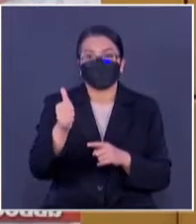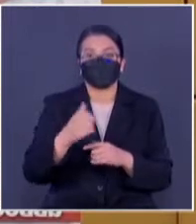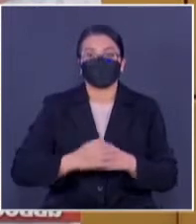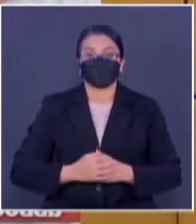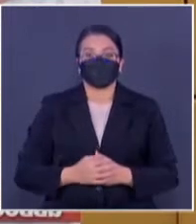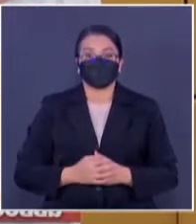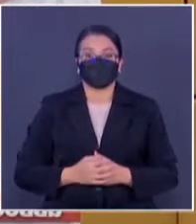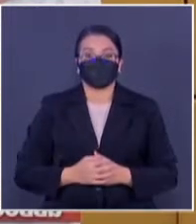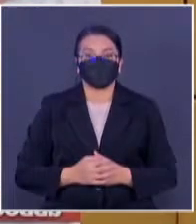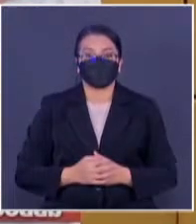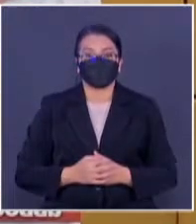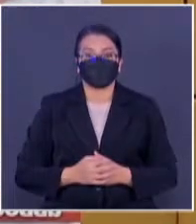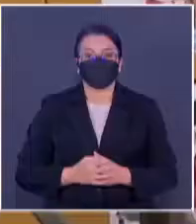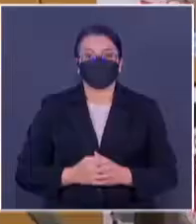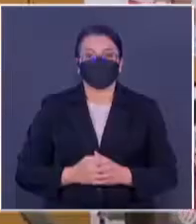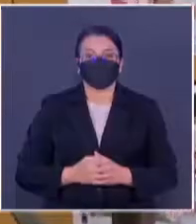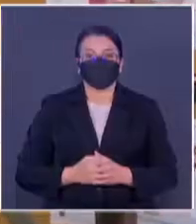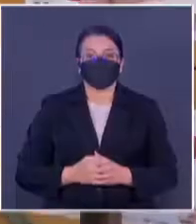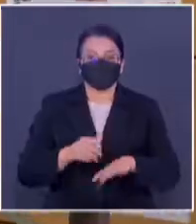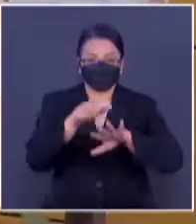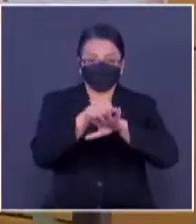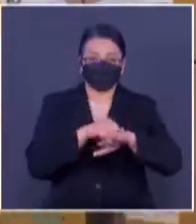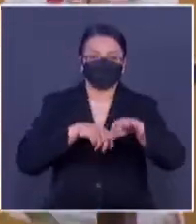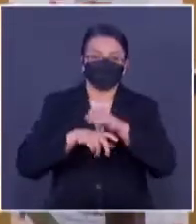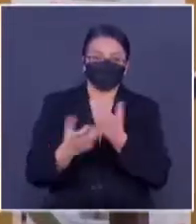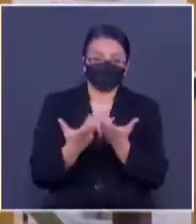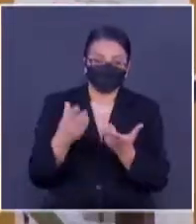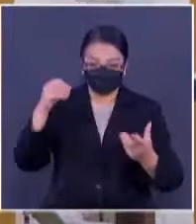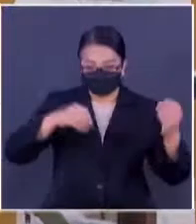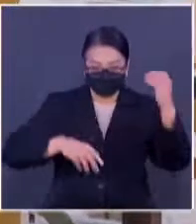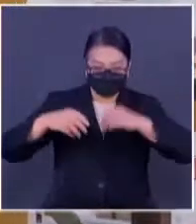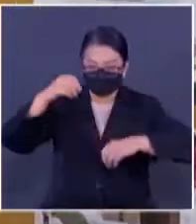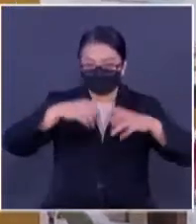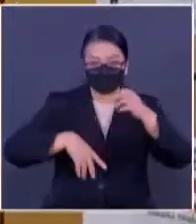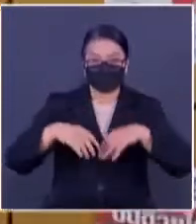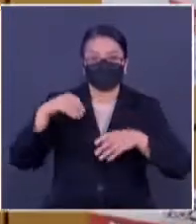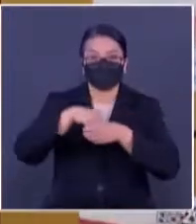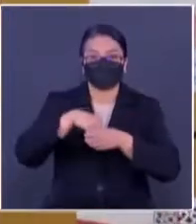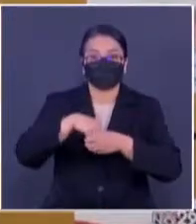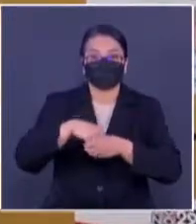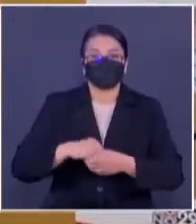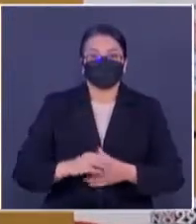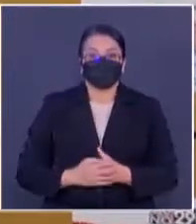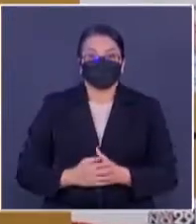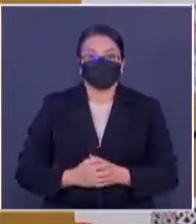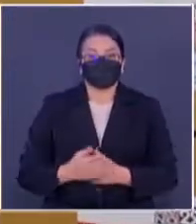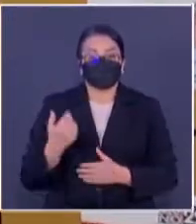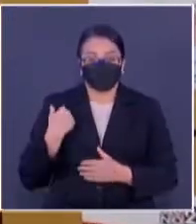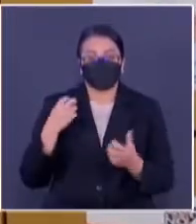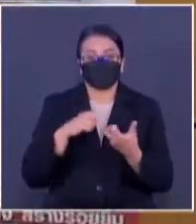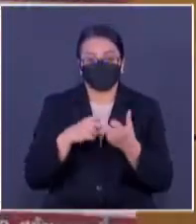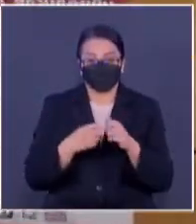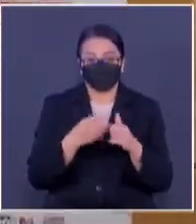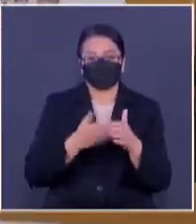ได้ครับ เนี่ยฮะเราก็จะสวมถุงมือปฏิบัติหน้าที่การแพ็คของแบบนี้นะครับแต่ก็ต้องยอมรับว่ามีปัญหาอุปสรรคนิดห